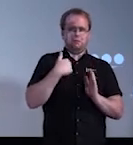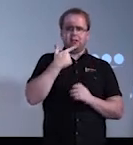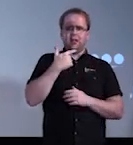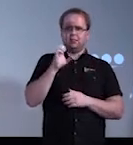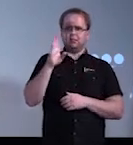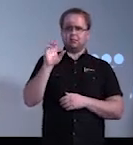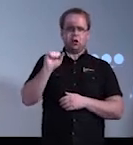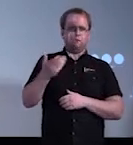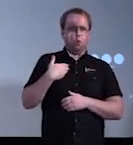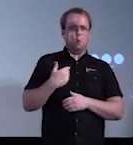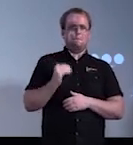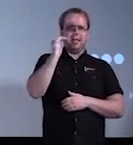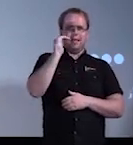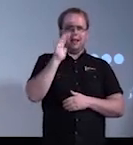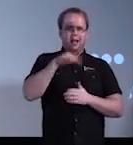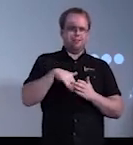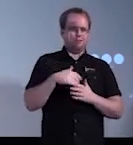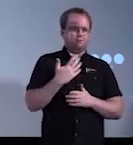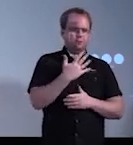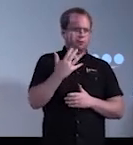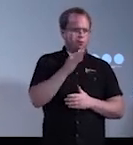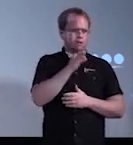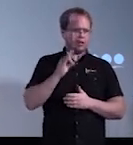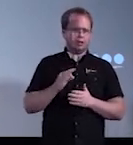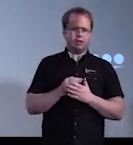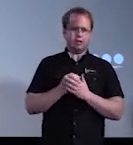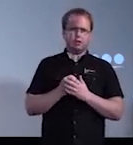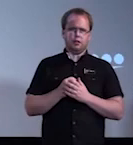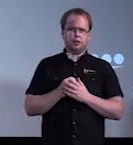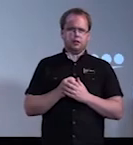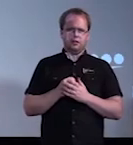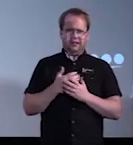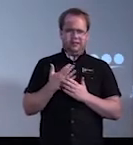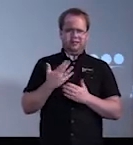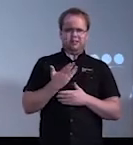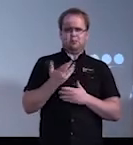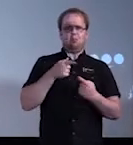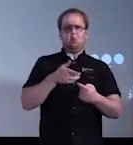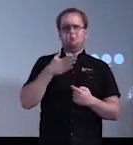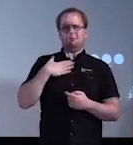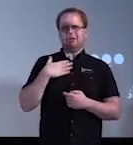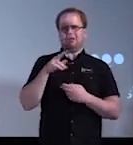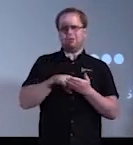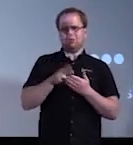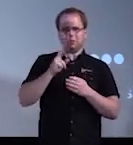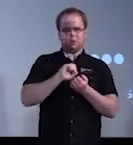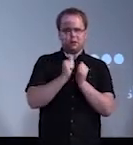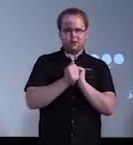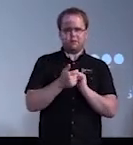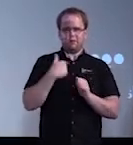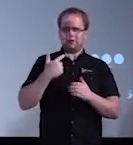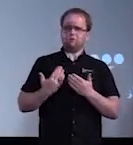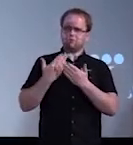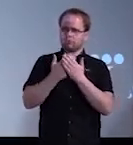55%. Alltså det är ju helt omöjligt. Alltså så kan vi ju inte agera. Det ligger mot hela min natur som politiker. Utan vi arbetar fram en politik. Men vi kanske